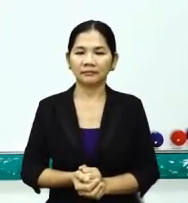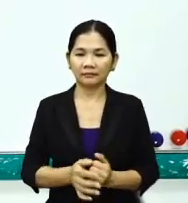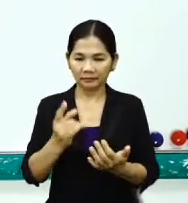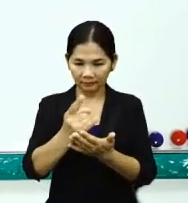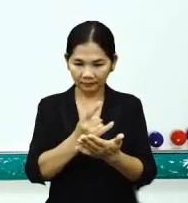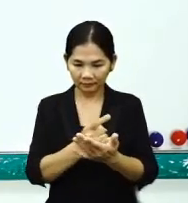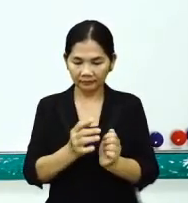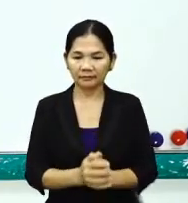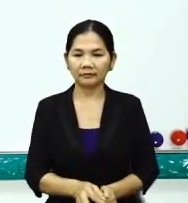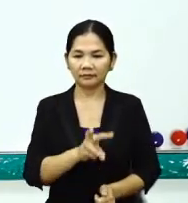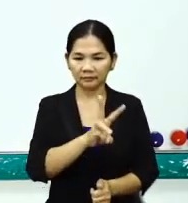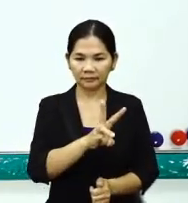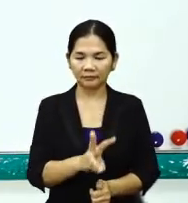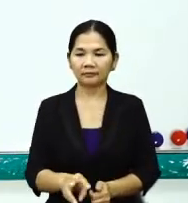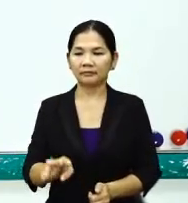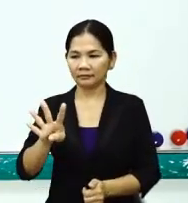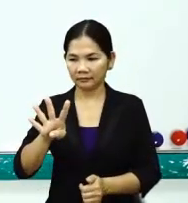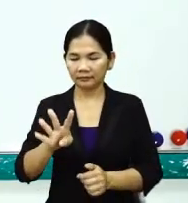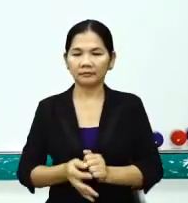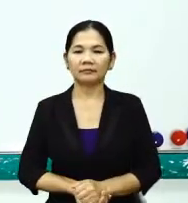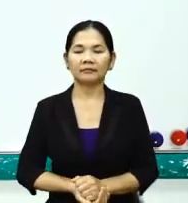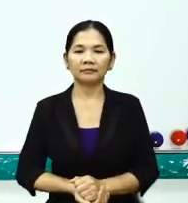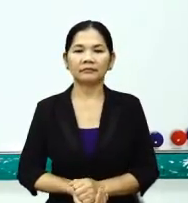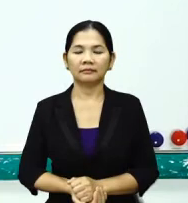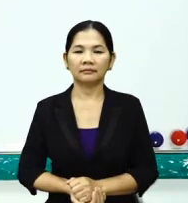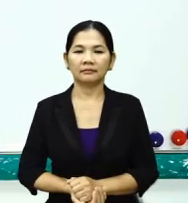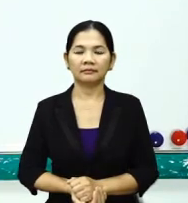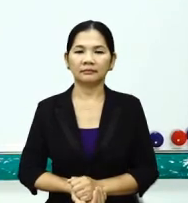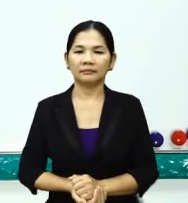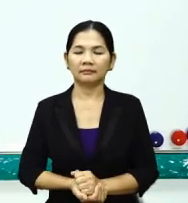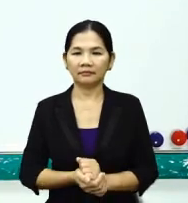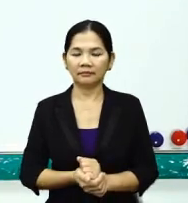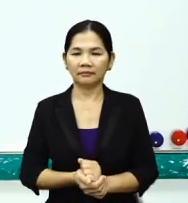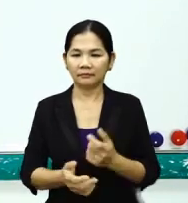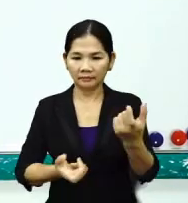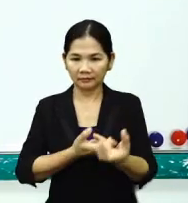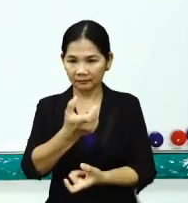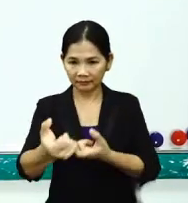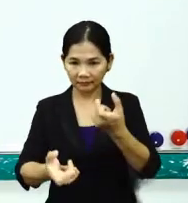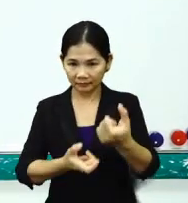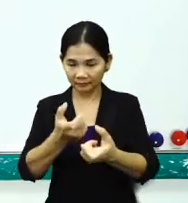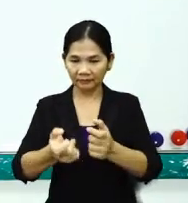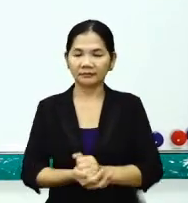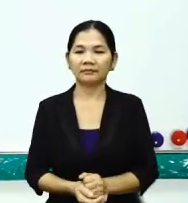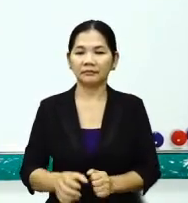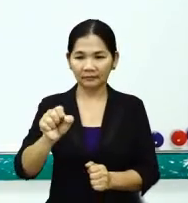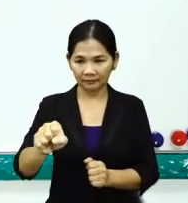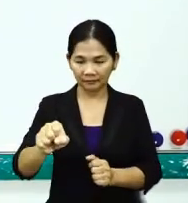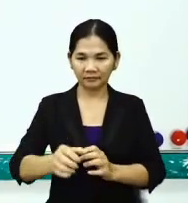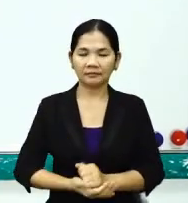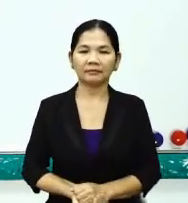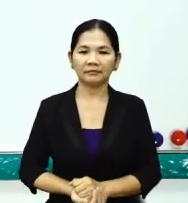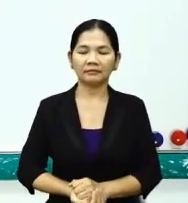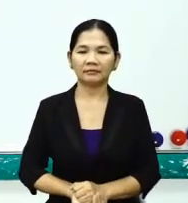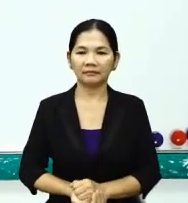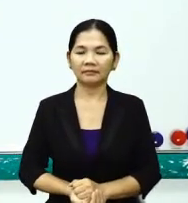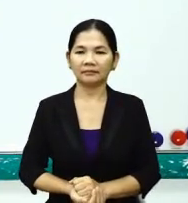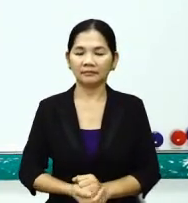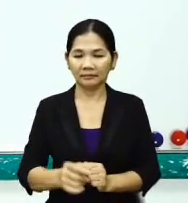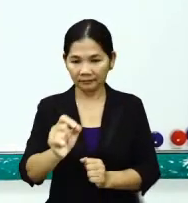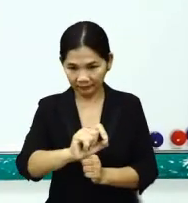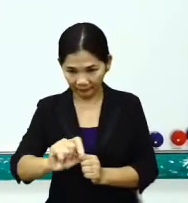mê riêng tì xam sập buồn ca lụa đầu. Ta xâm